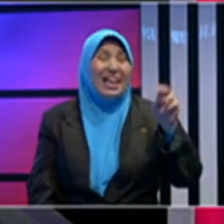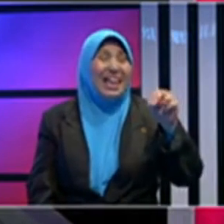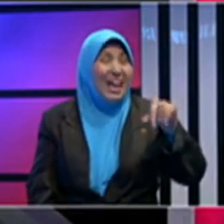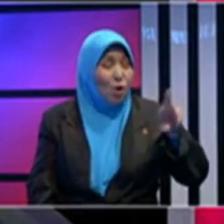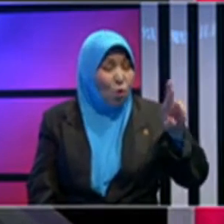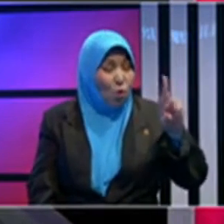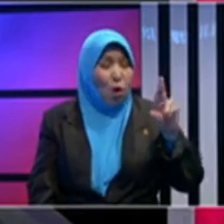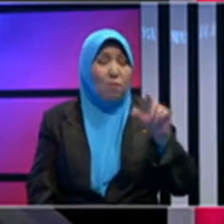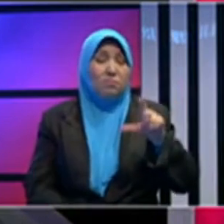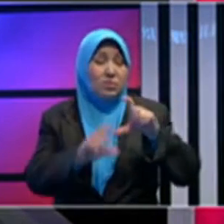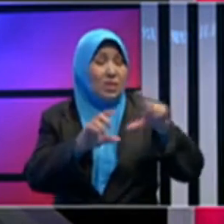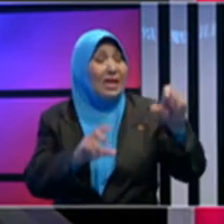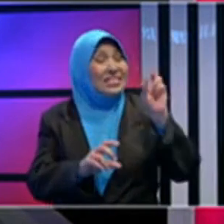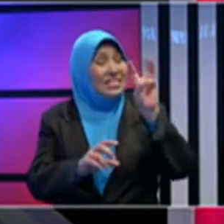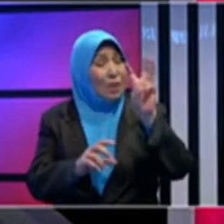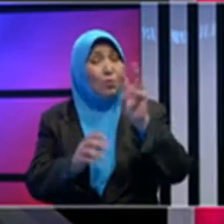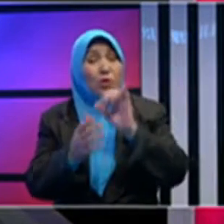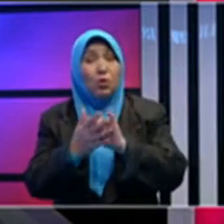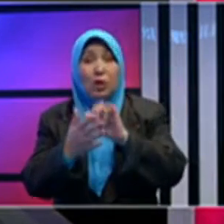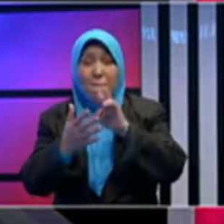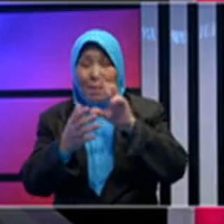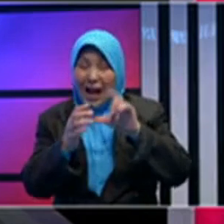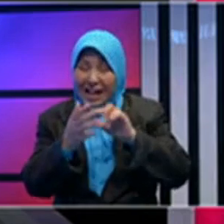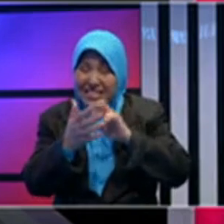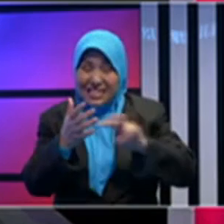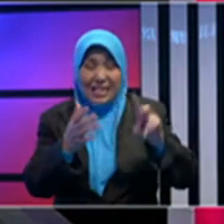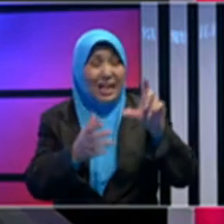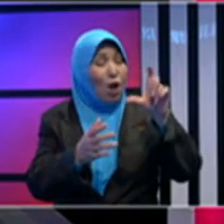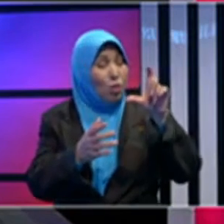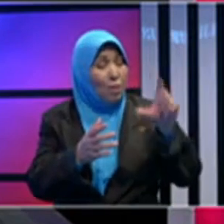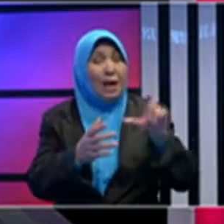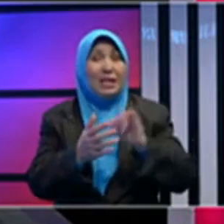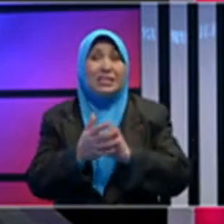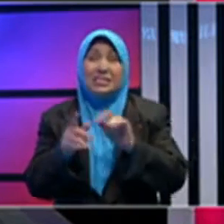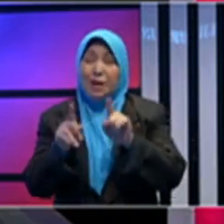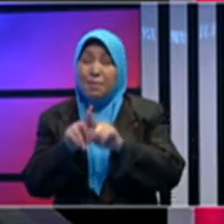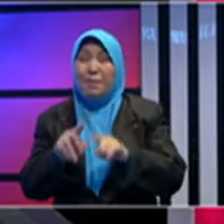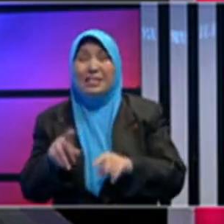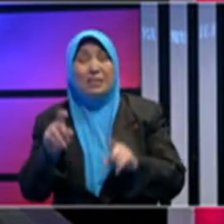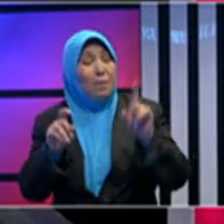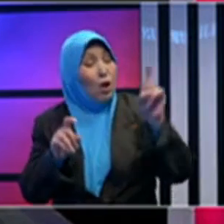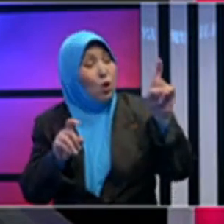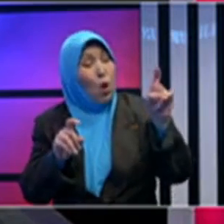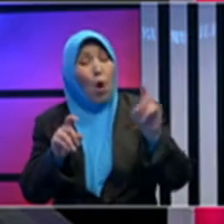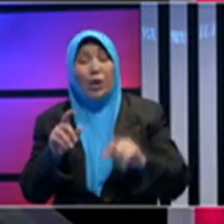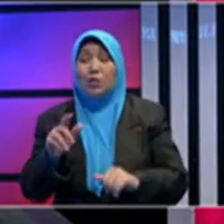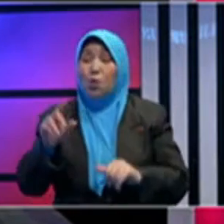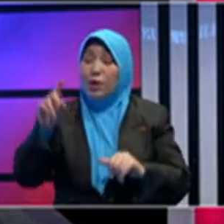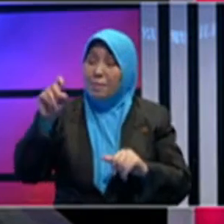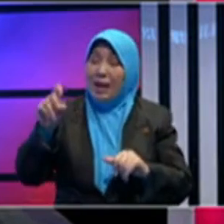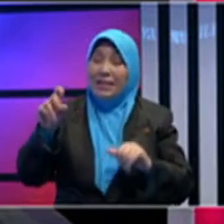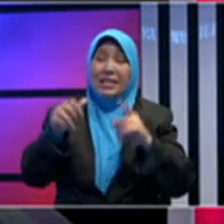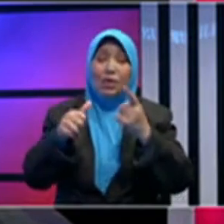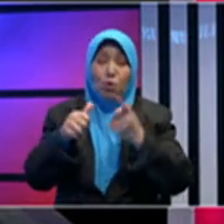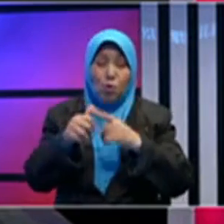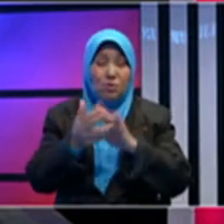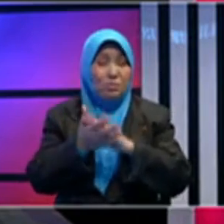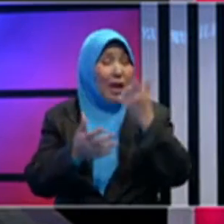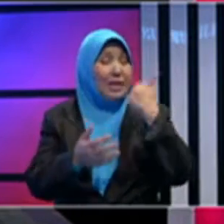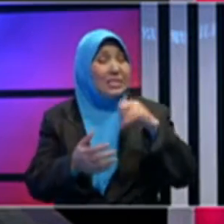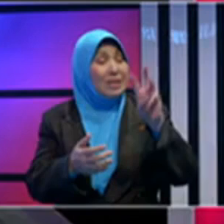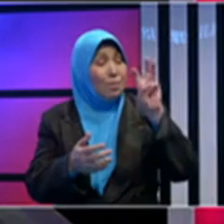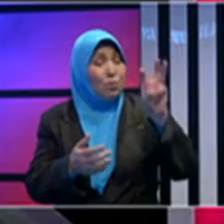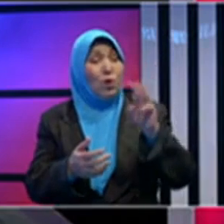menunya Sabtu itu dibaca dengan Tebal juga Rosulullah 50 kemudian di hidup kembali sebagai sabdu